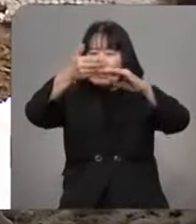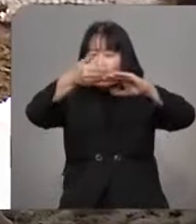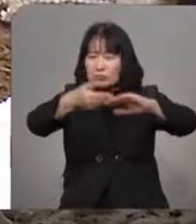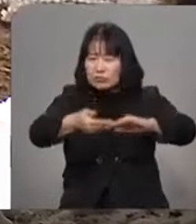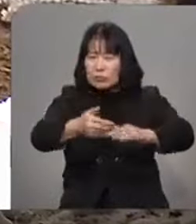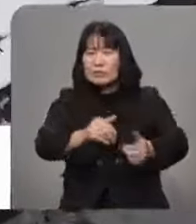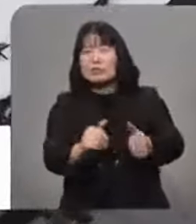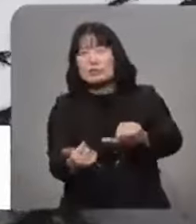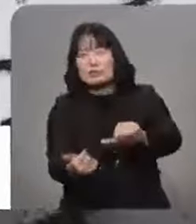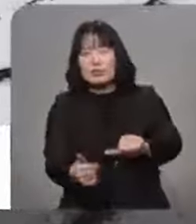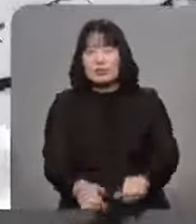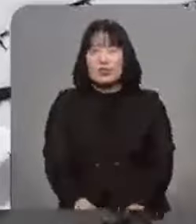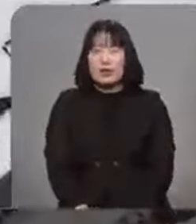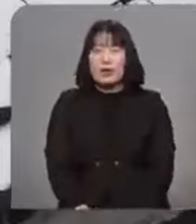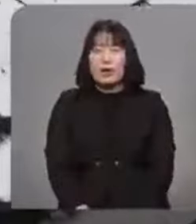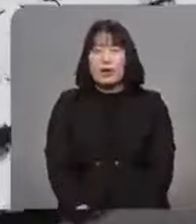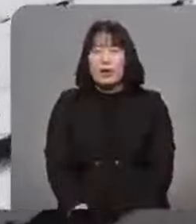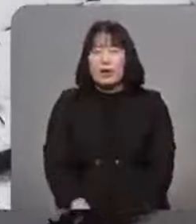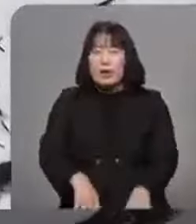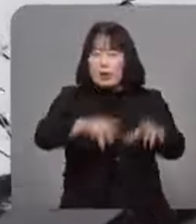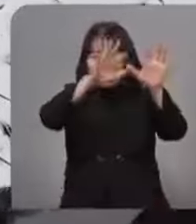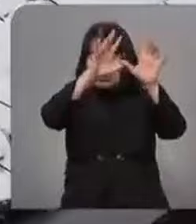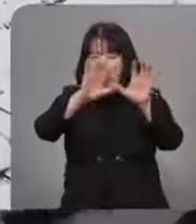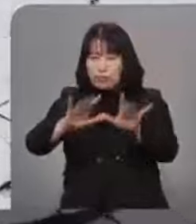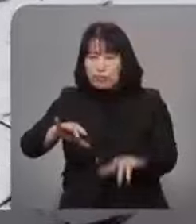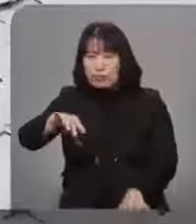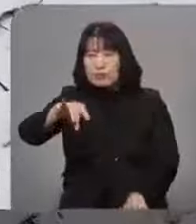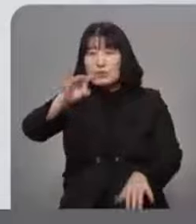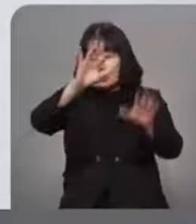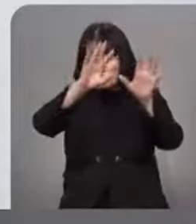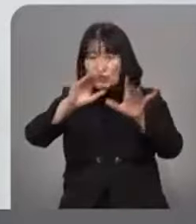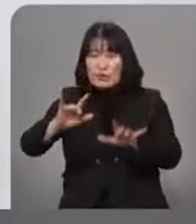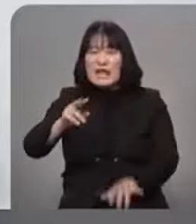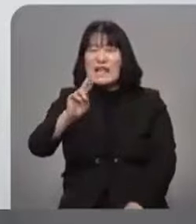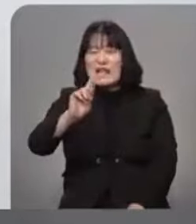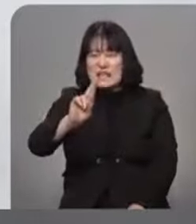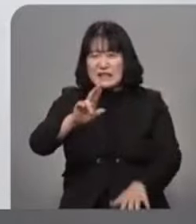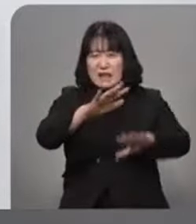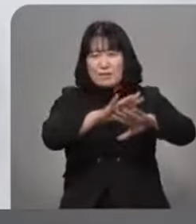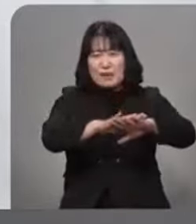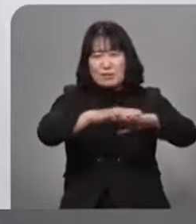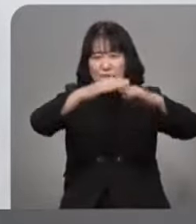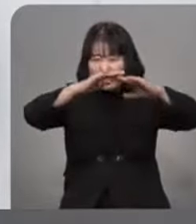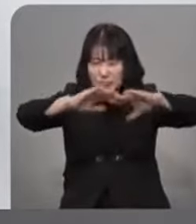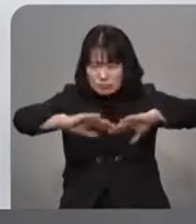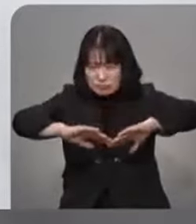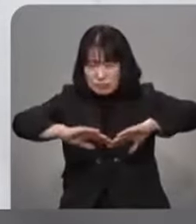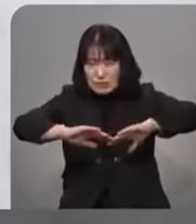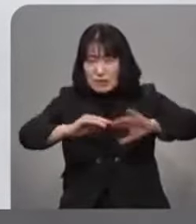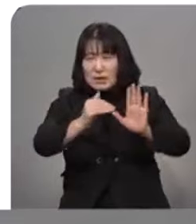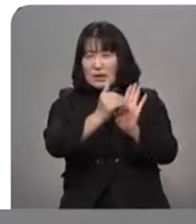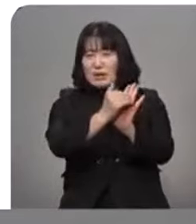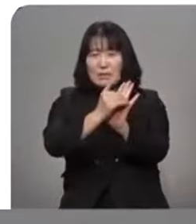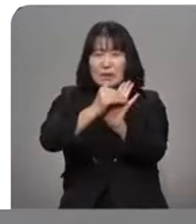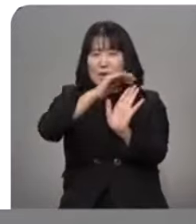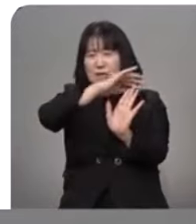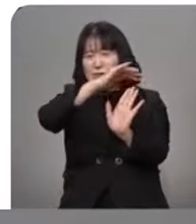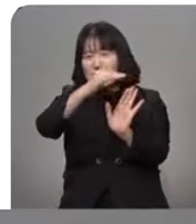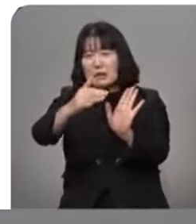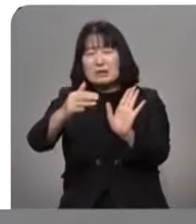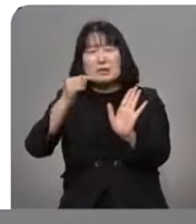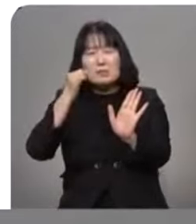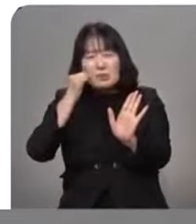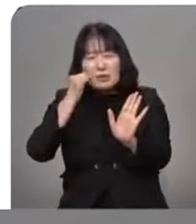숨졌습니다. 폭설이 된 첫눈에 속수무책 인삼밭도 주저앉았습니다. 차광막을 미쳐 올려놓지 못한